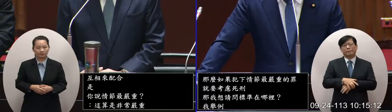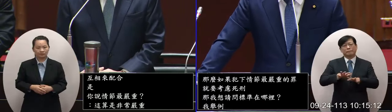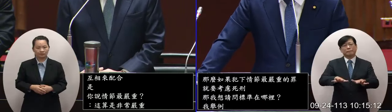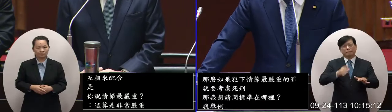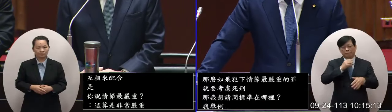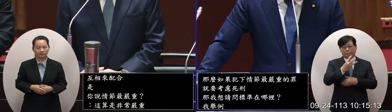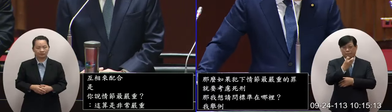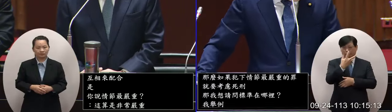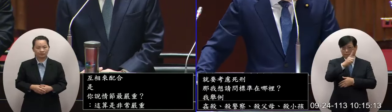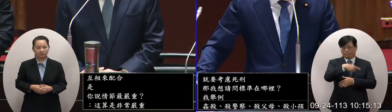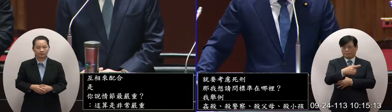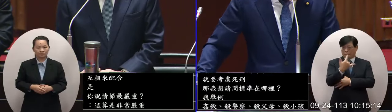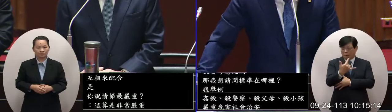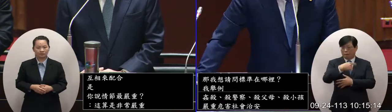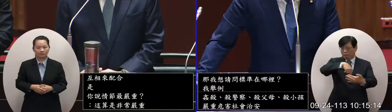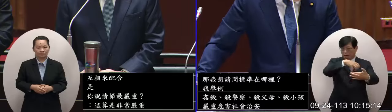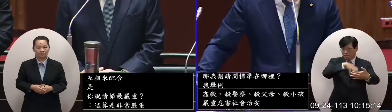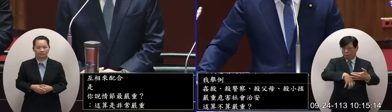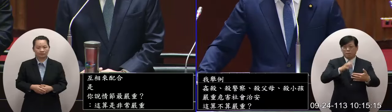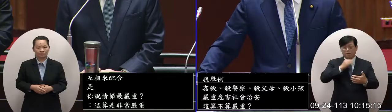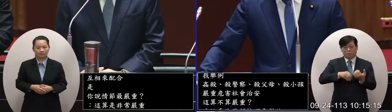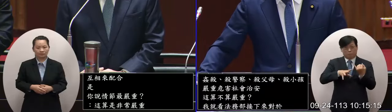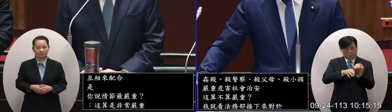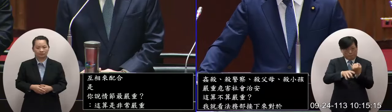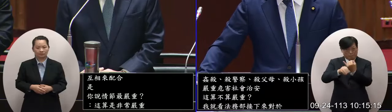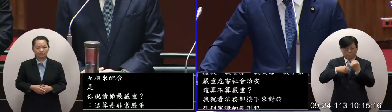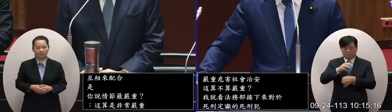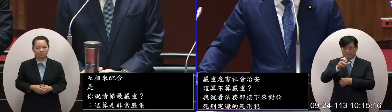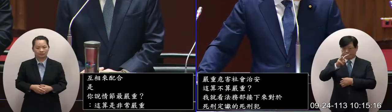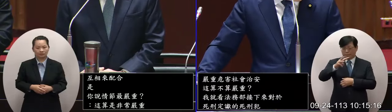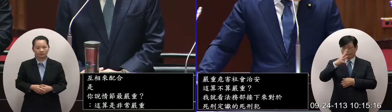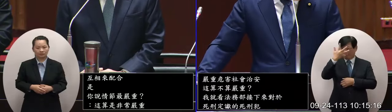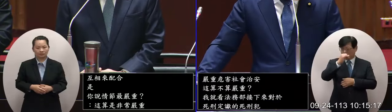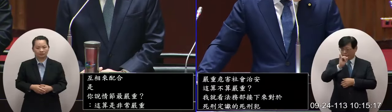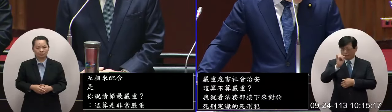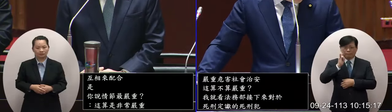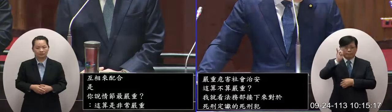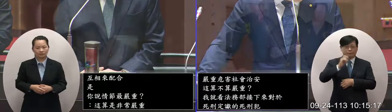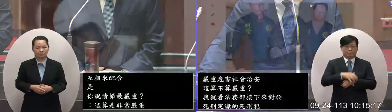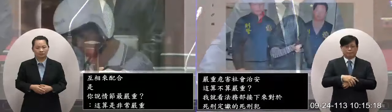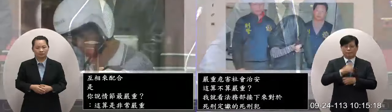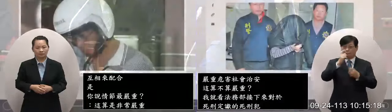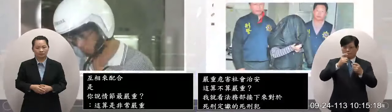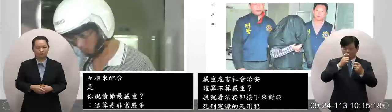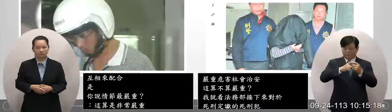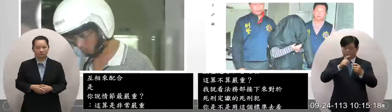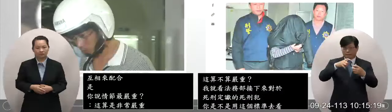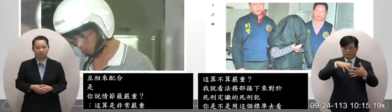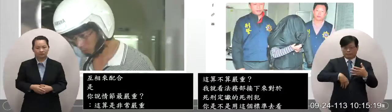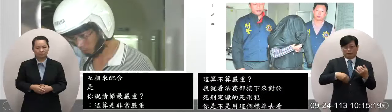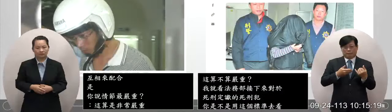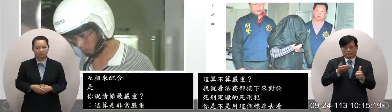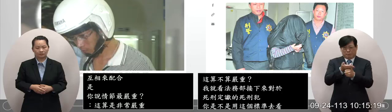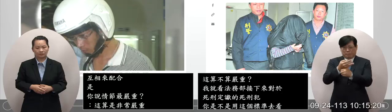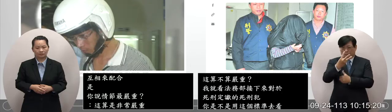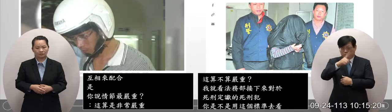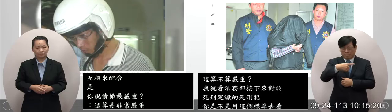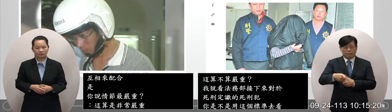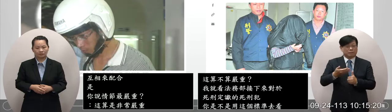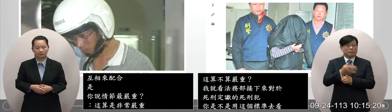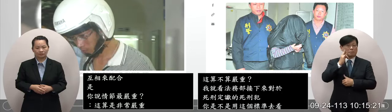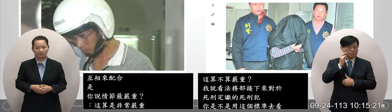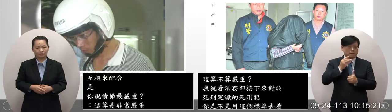到这37名的死刑犯里面，有人奸杀83岁的老妇人，有人10年连杀3人，有人杀